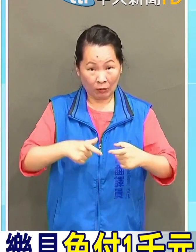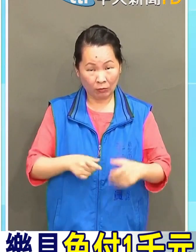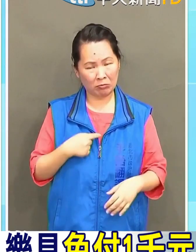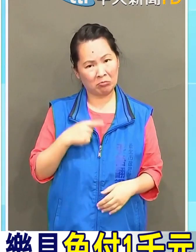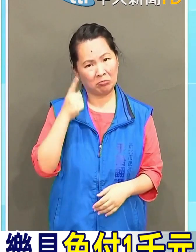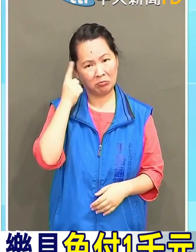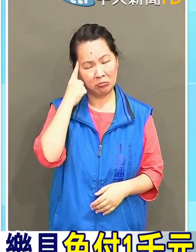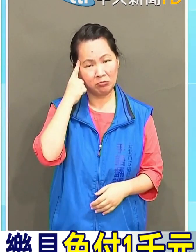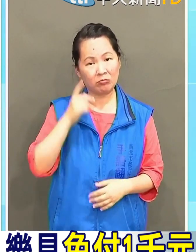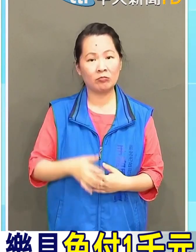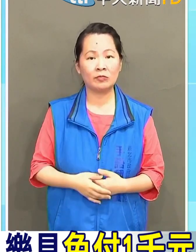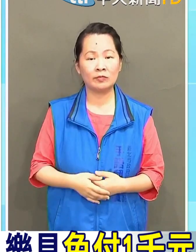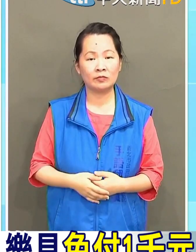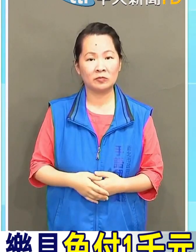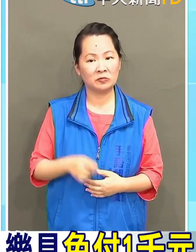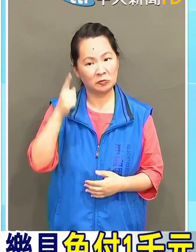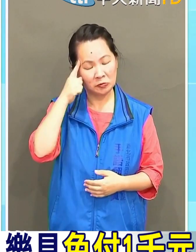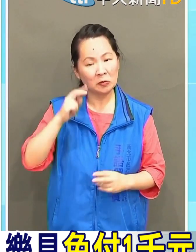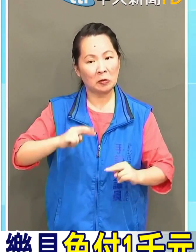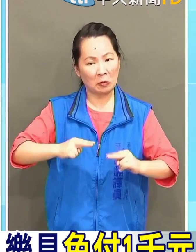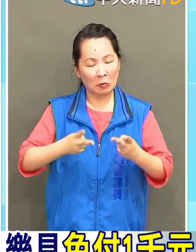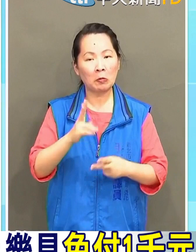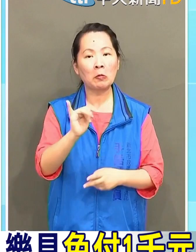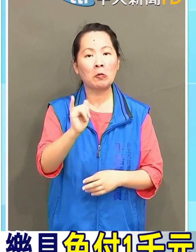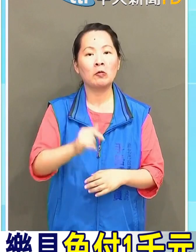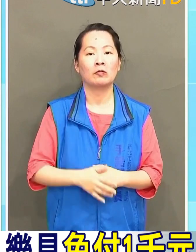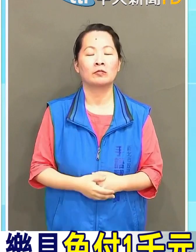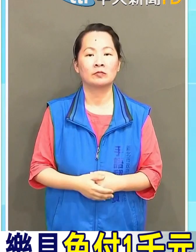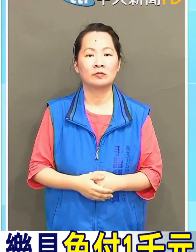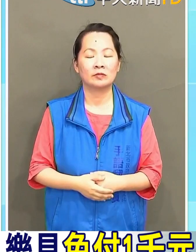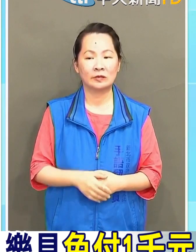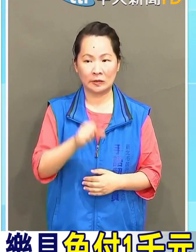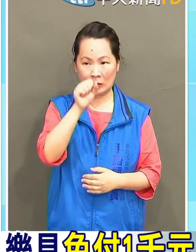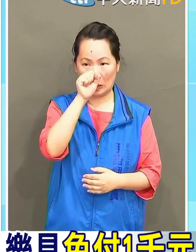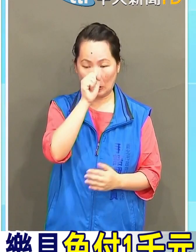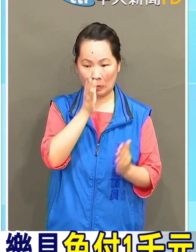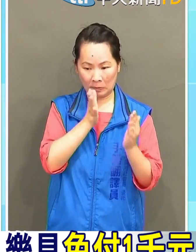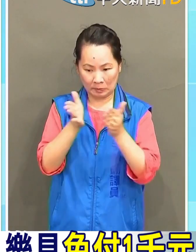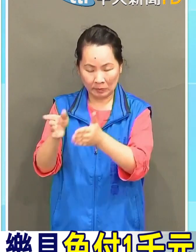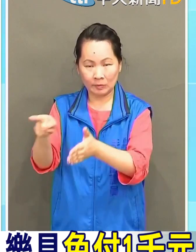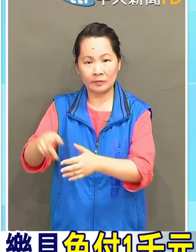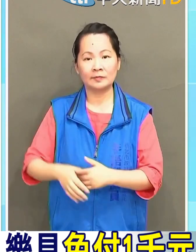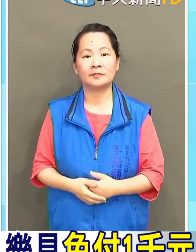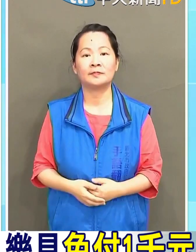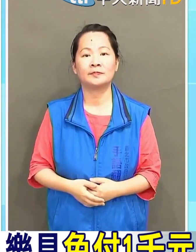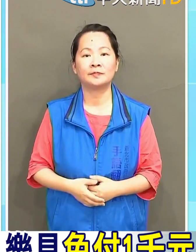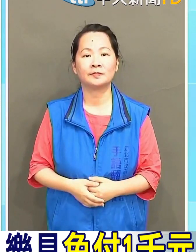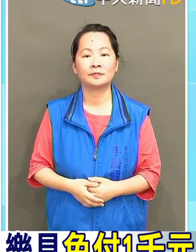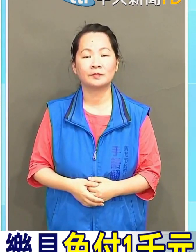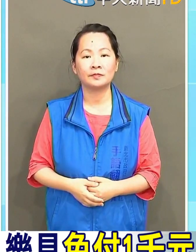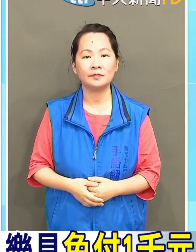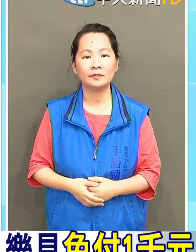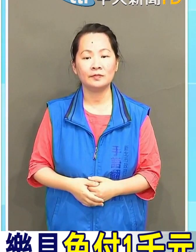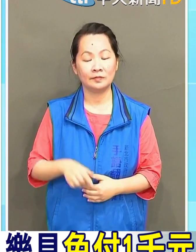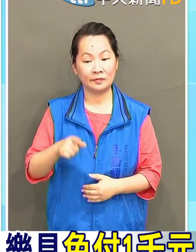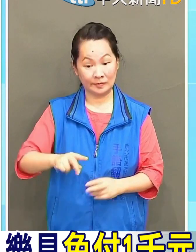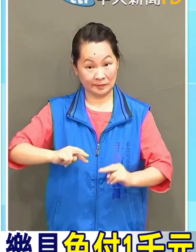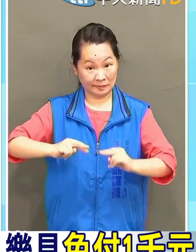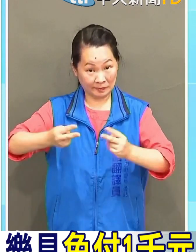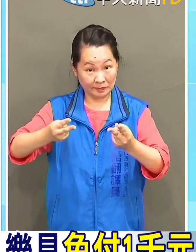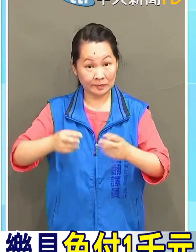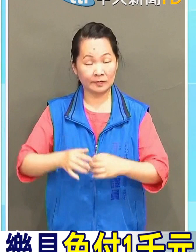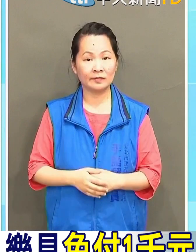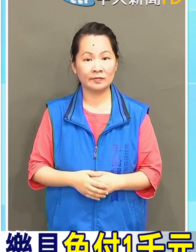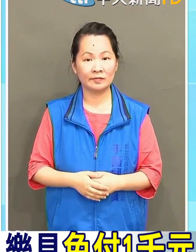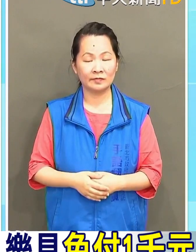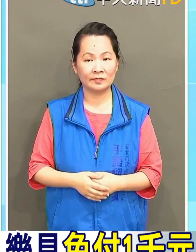得起码有改变，就会朝好的方向来走。所以除了做一个改变，比以往还